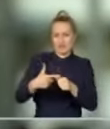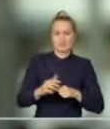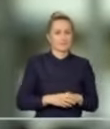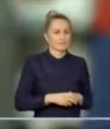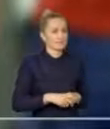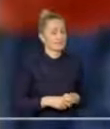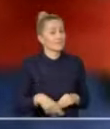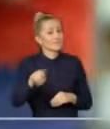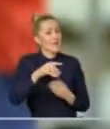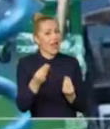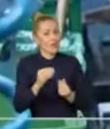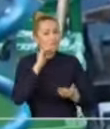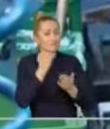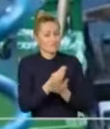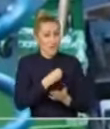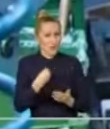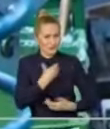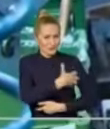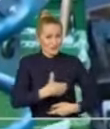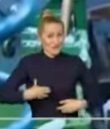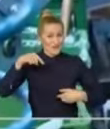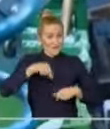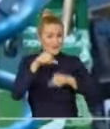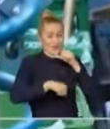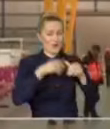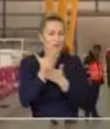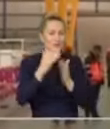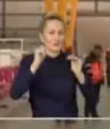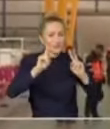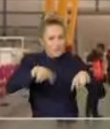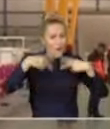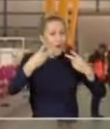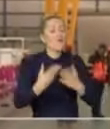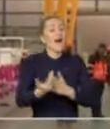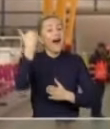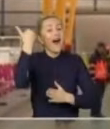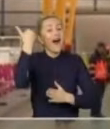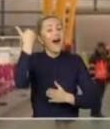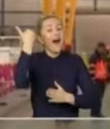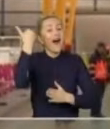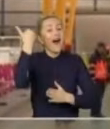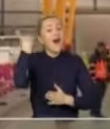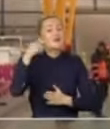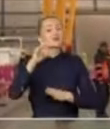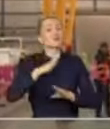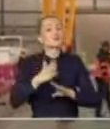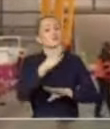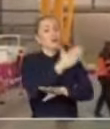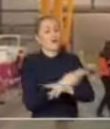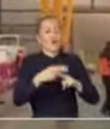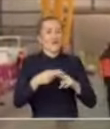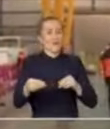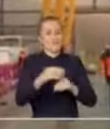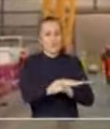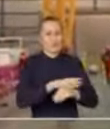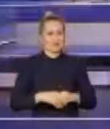ekonomistów już w tym roku polska gospodarka może wrócić na ścieżkę wzrostu sprzed pandemii. Dominik Cierpioł, Wiadomości.